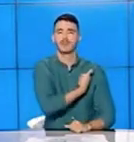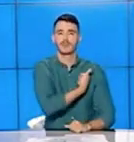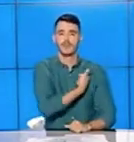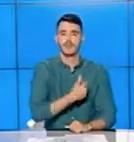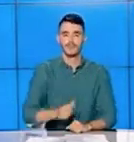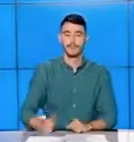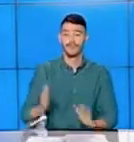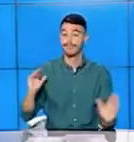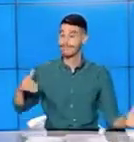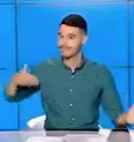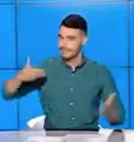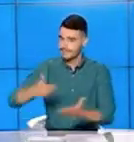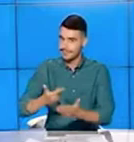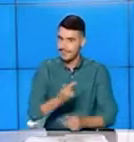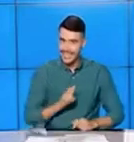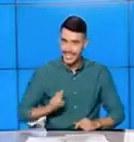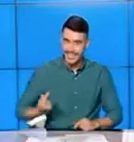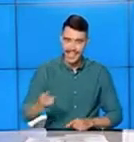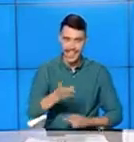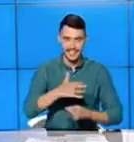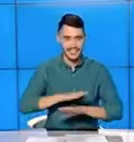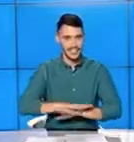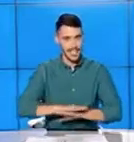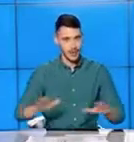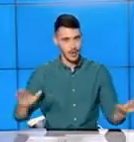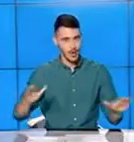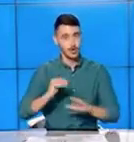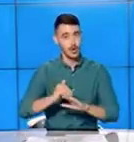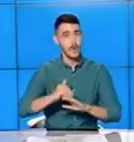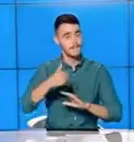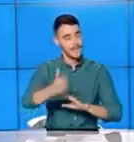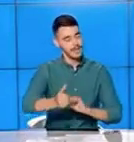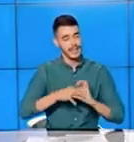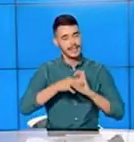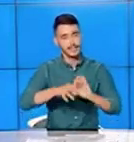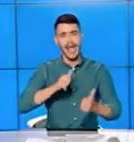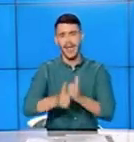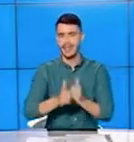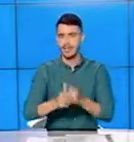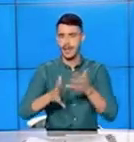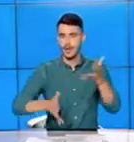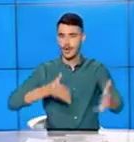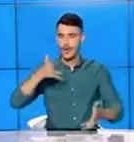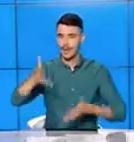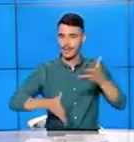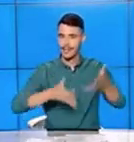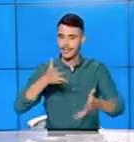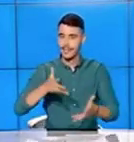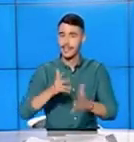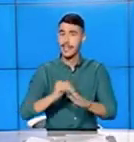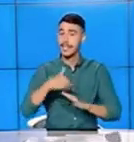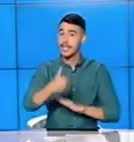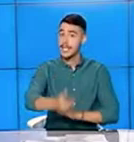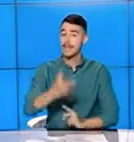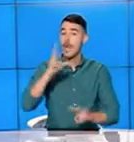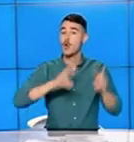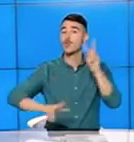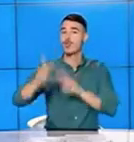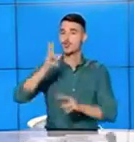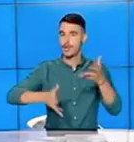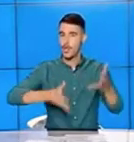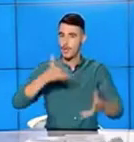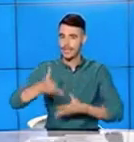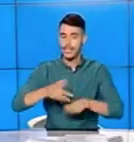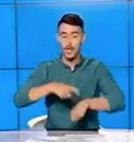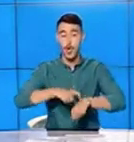Κυρίες και κύριοι, εδώ το δελτίο μας έφτασε στο τέλος του. Αμέσως τώρα η αθλητική σας ενημέρωση με τον Νίκο Οικονομόπουλο και αμέσως μετά η πρόγνωση του καιρού. Μην χάσετε